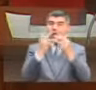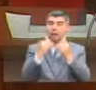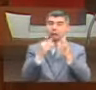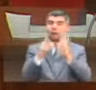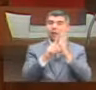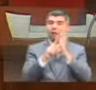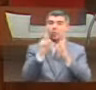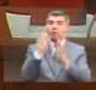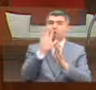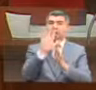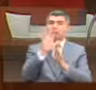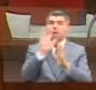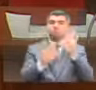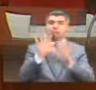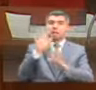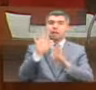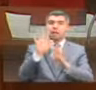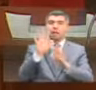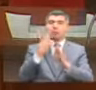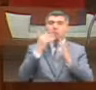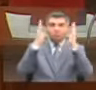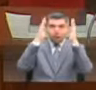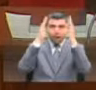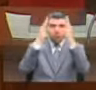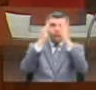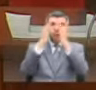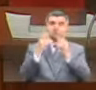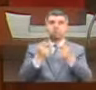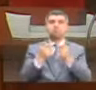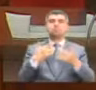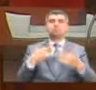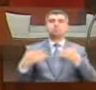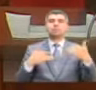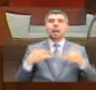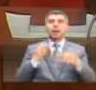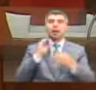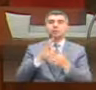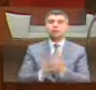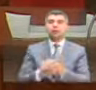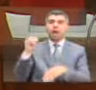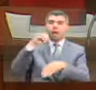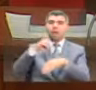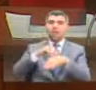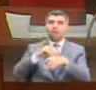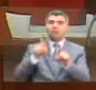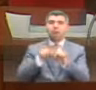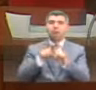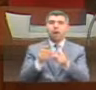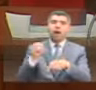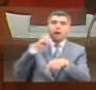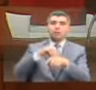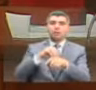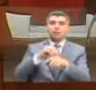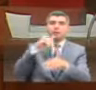يقضي بإعادة تنظيم المسرح الوطني محمد الخامس، أحيل للمجلس المستشارين في إطار قراءة ثانية. مشروع